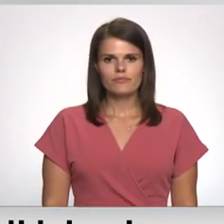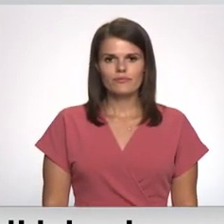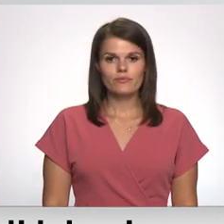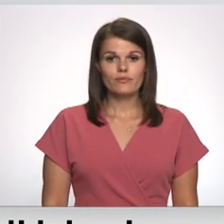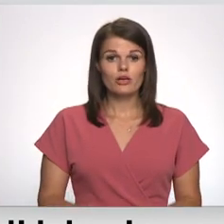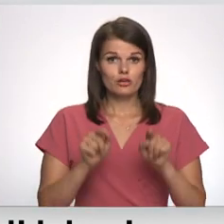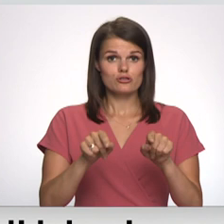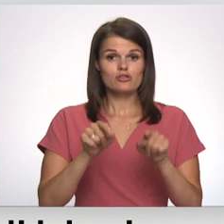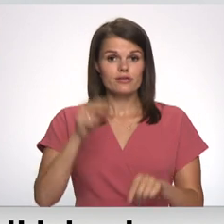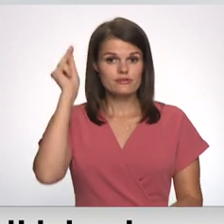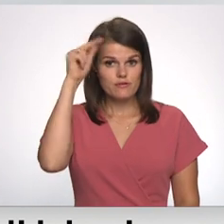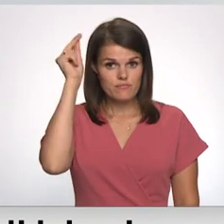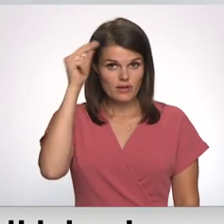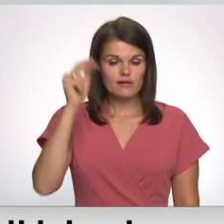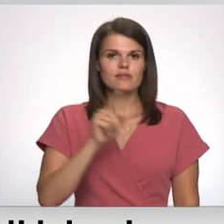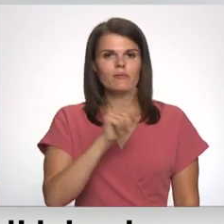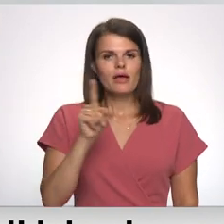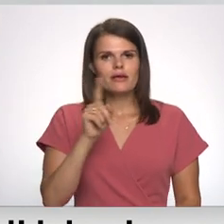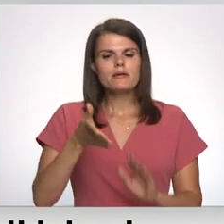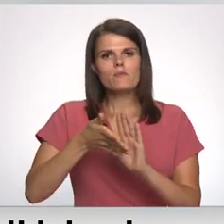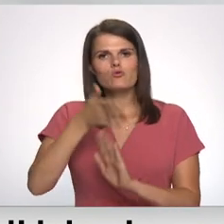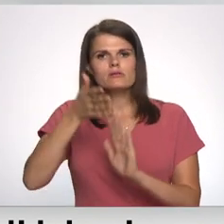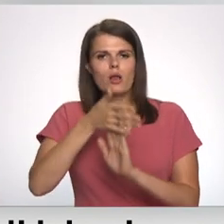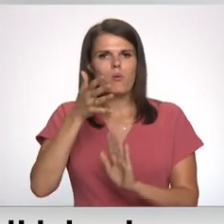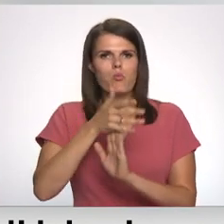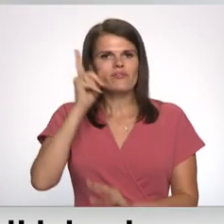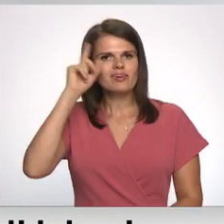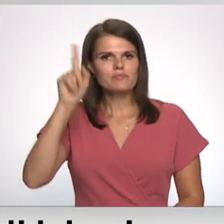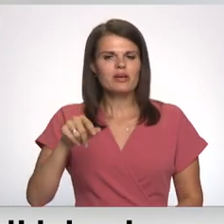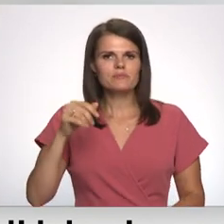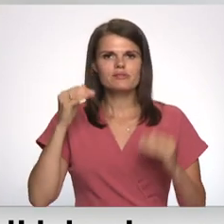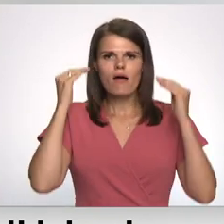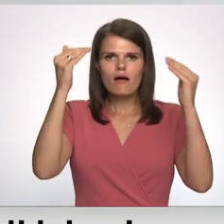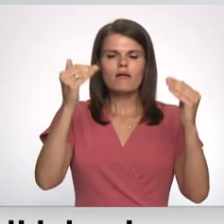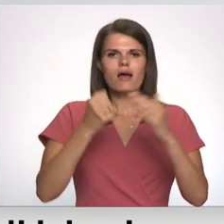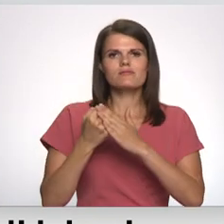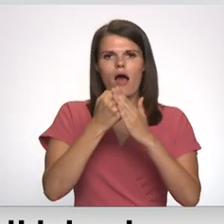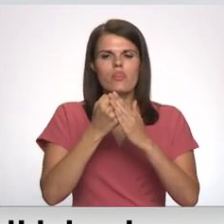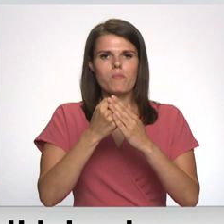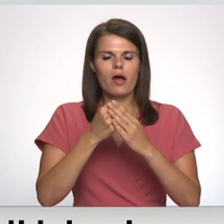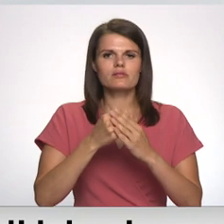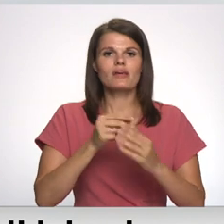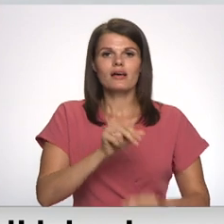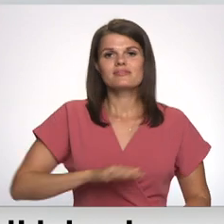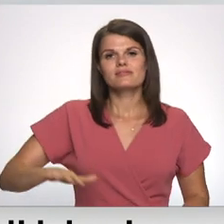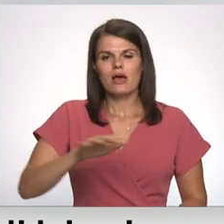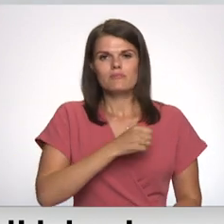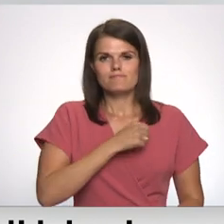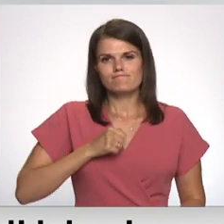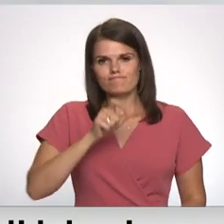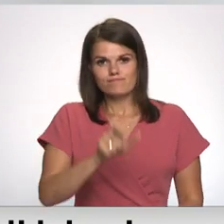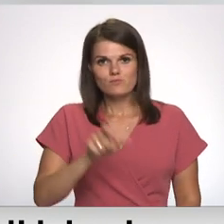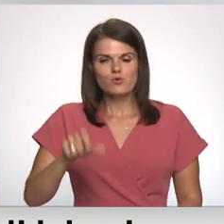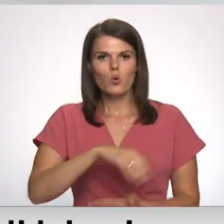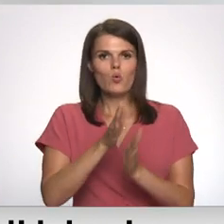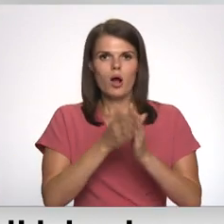Šajās mācībās tiek pilnveidot ciemaņas gaisa atbalsta procedūrās, tad sauzmes spēki